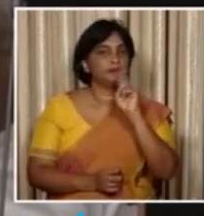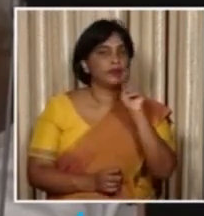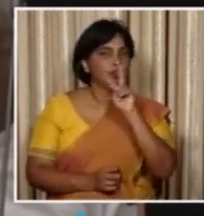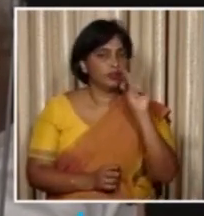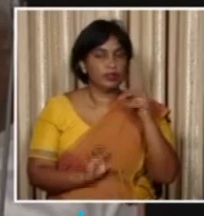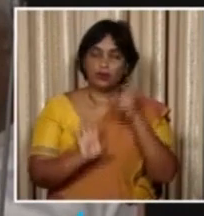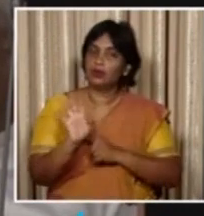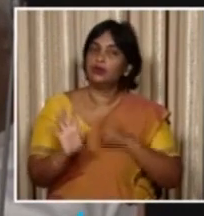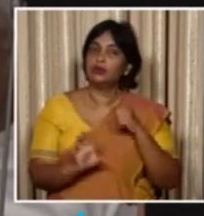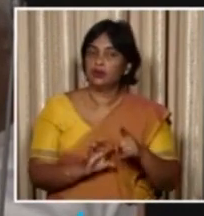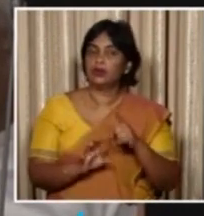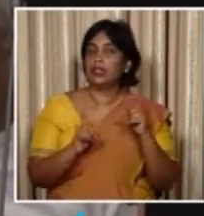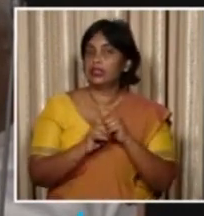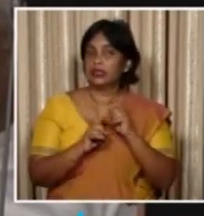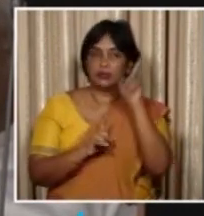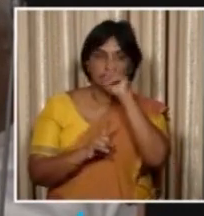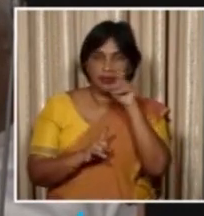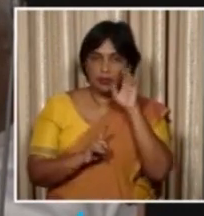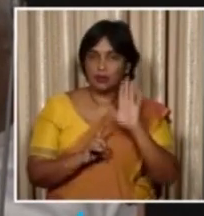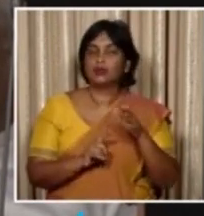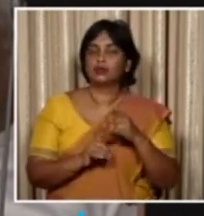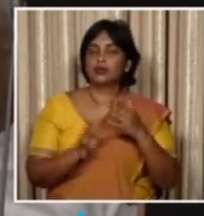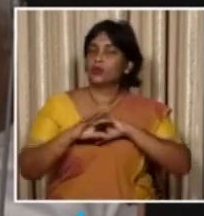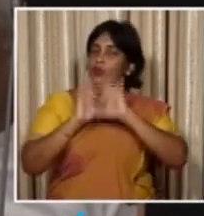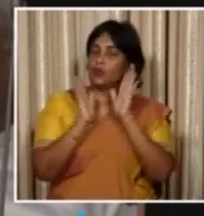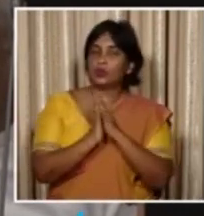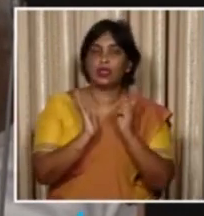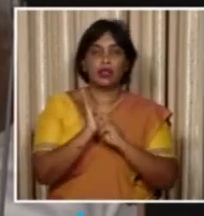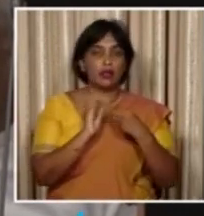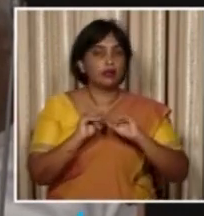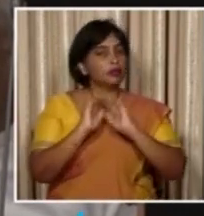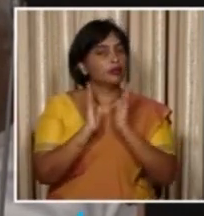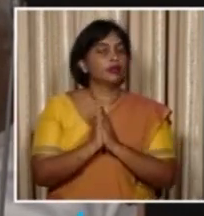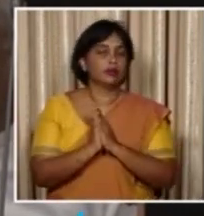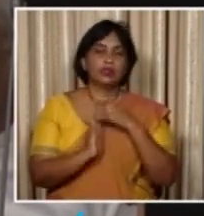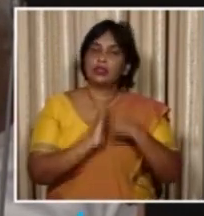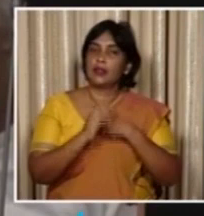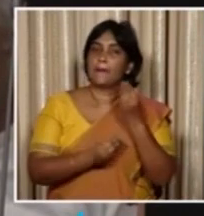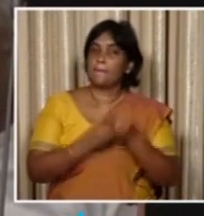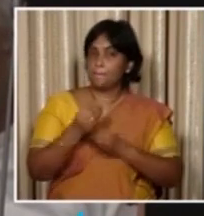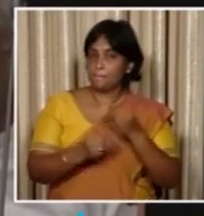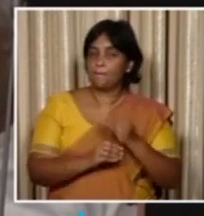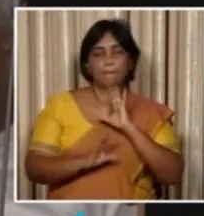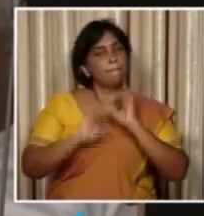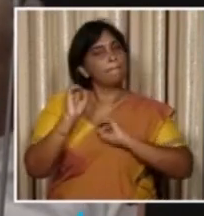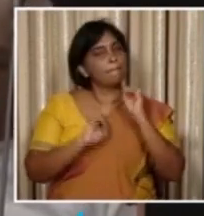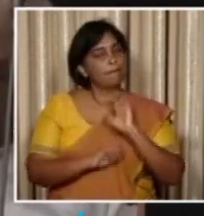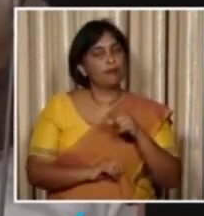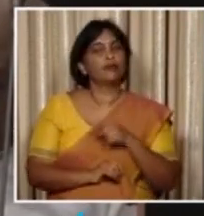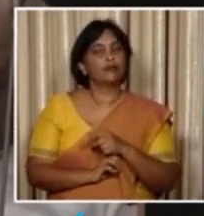2022 වසරේ දෙසැම්බර් මාසයේදී පැවති සමස්ත ණය ප්‍රමාණය දලදේශීය නිෂ්පාදිතයේ ප්‍රතිශතයක්